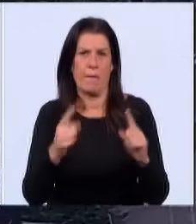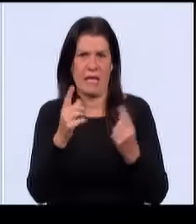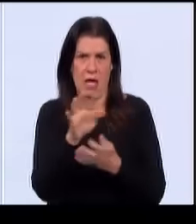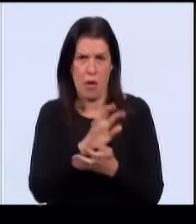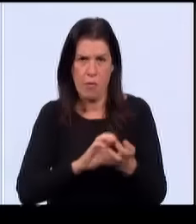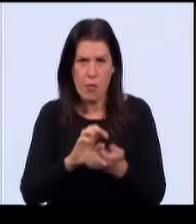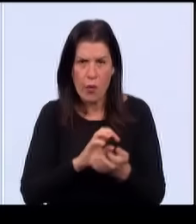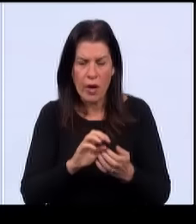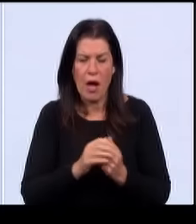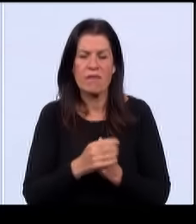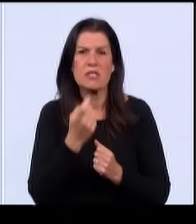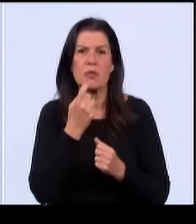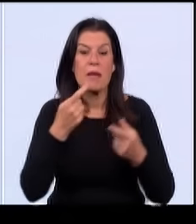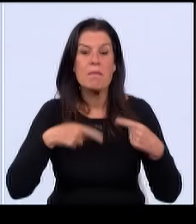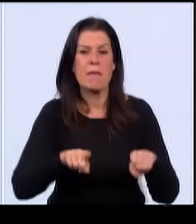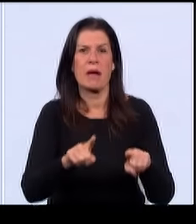ביחד.